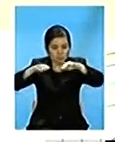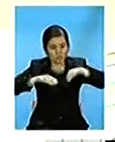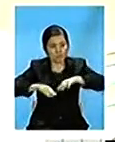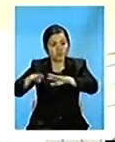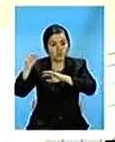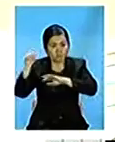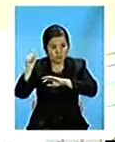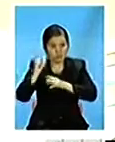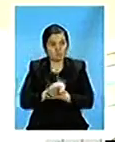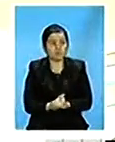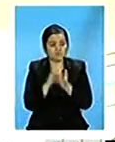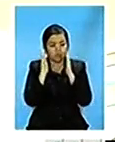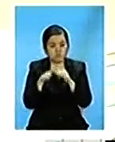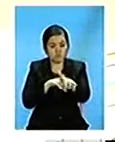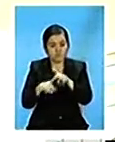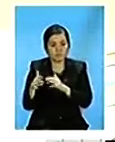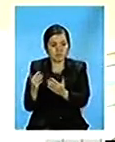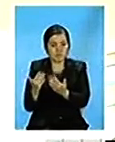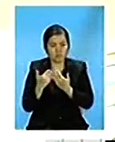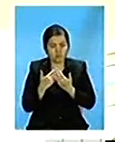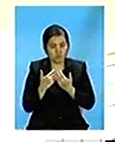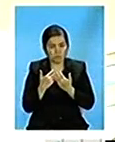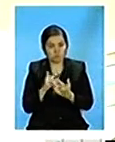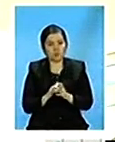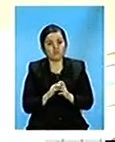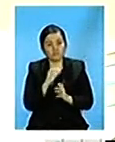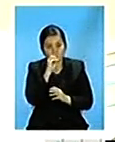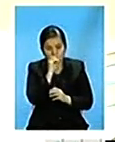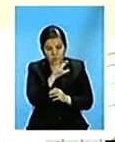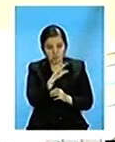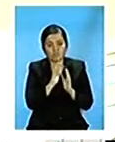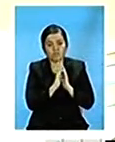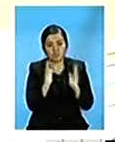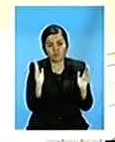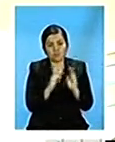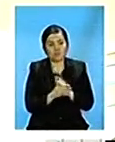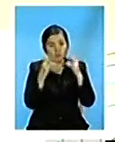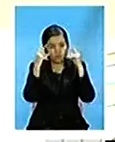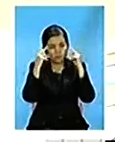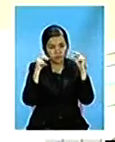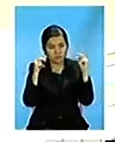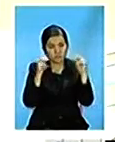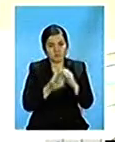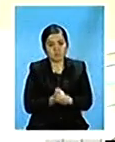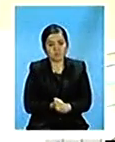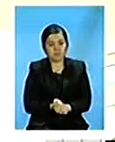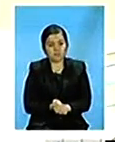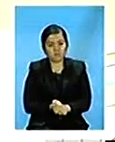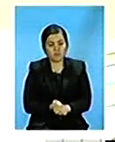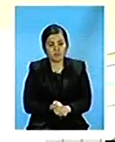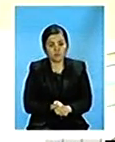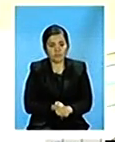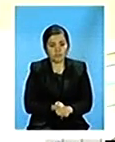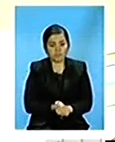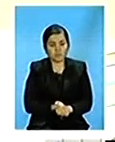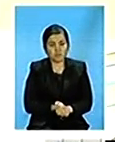หน่อยอันนี้ประชาชนก็ฝากมาว่าขอขอบคุณท่านนายกนะครับ